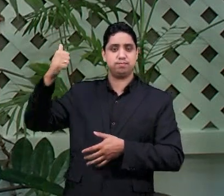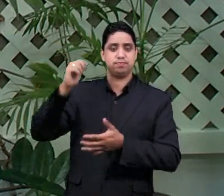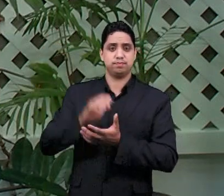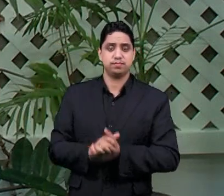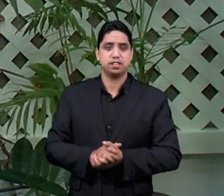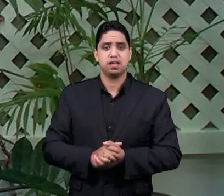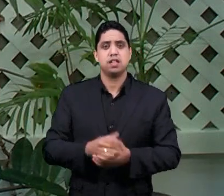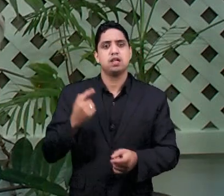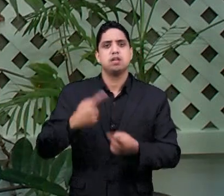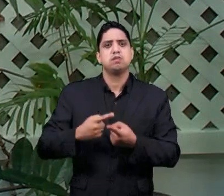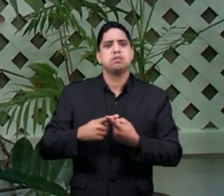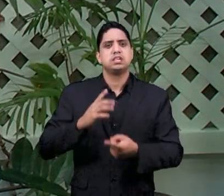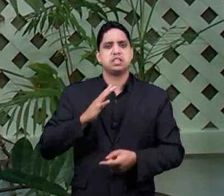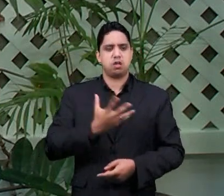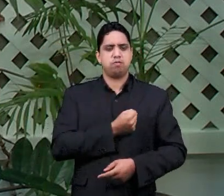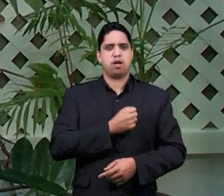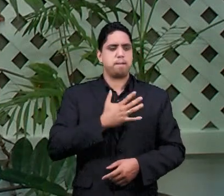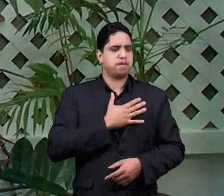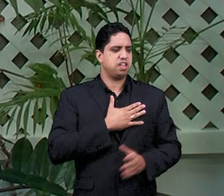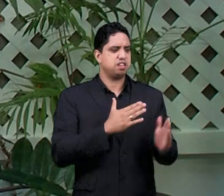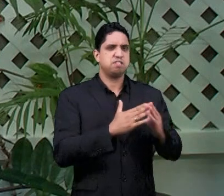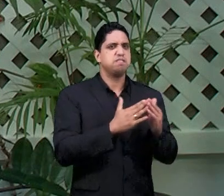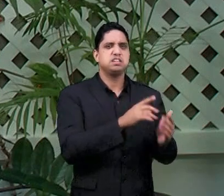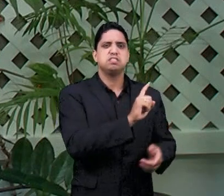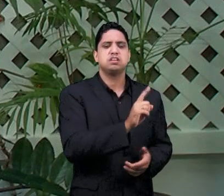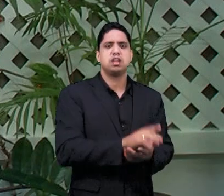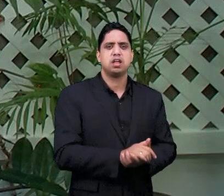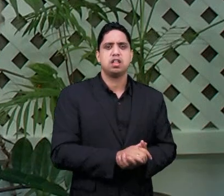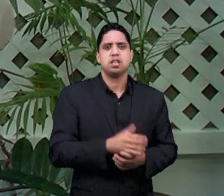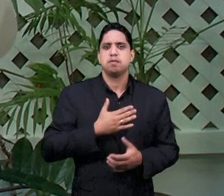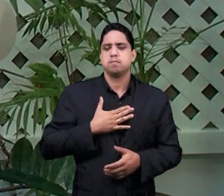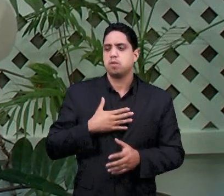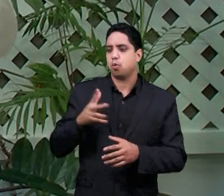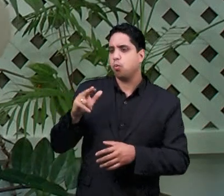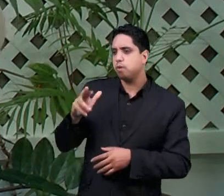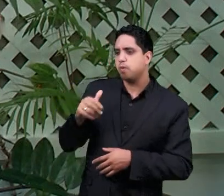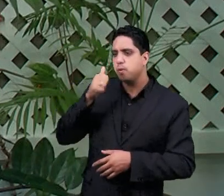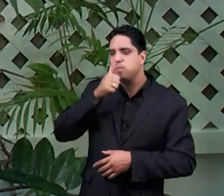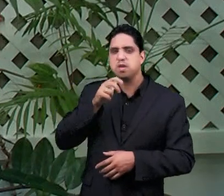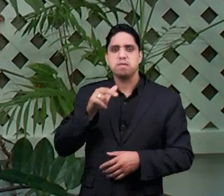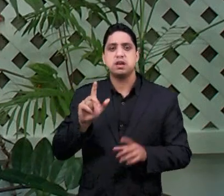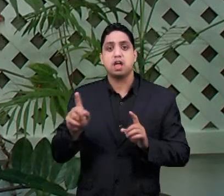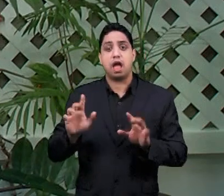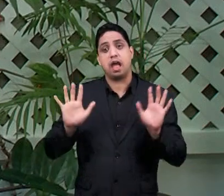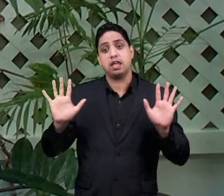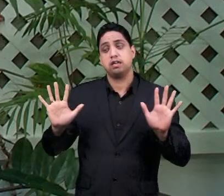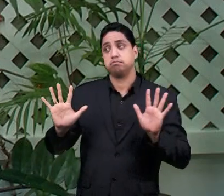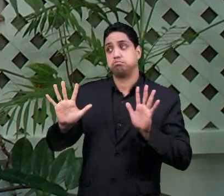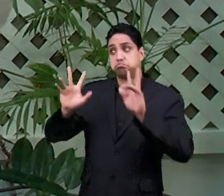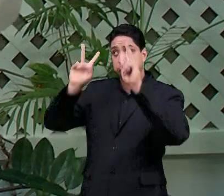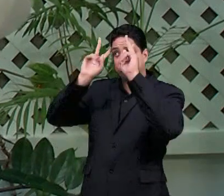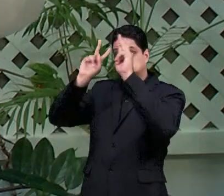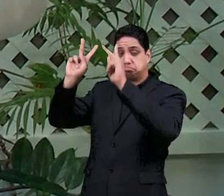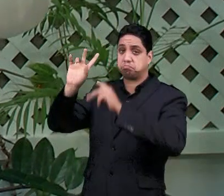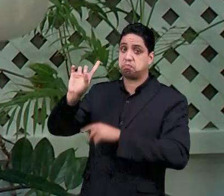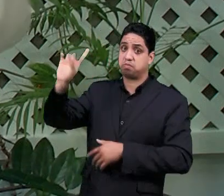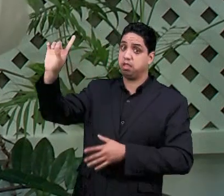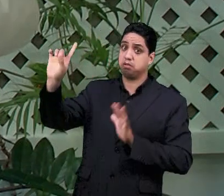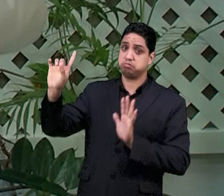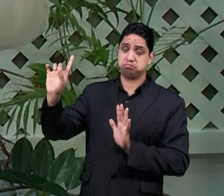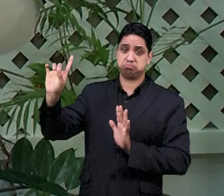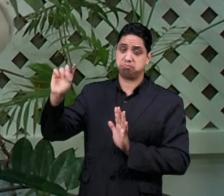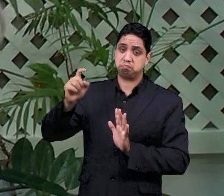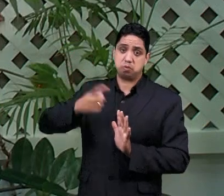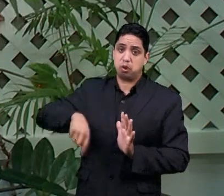question, mais pourquoi il a sauvé moi et pas le voisin? Mon frère et pas moi? Ça, c'est de l'économie de Dieu.